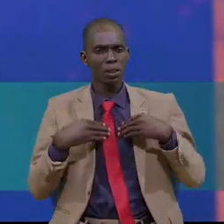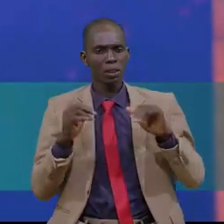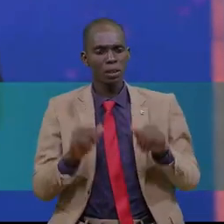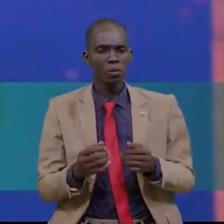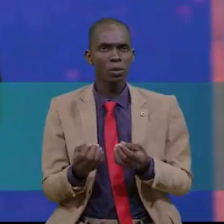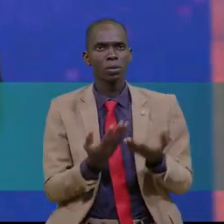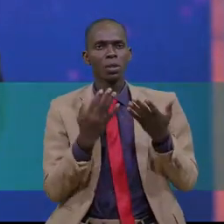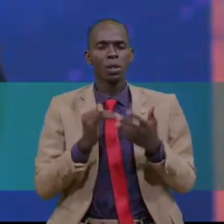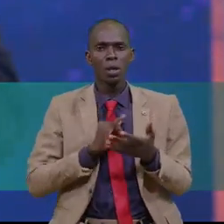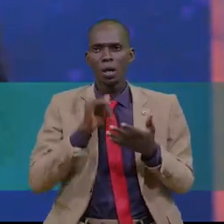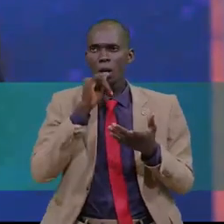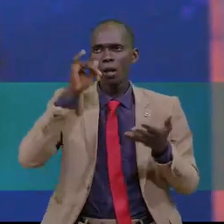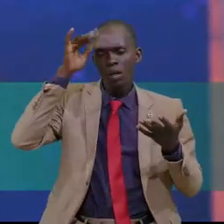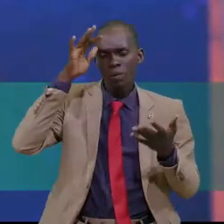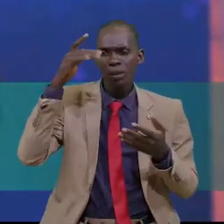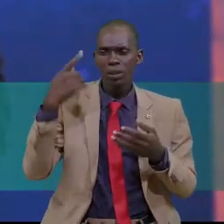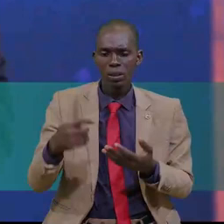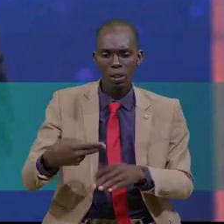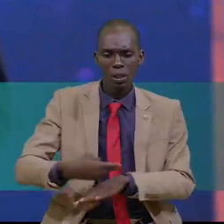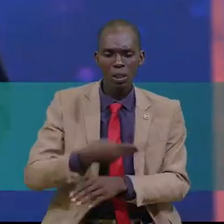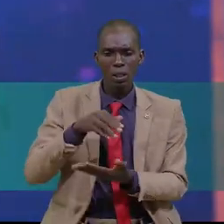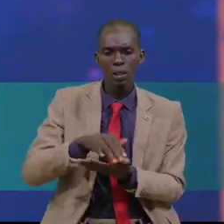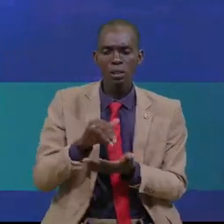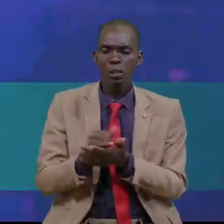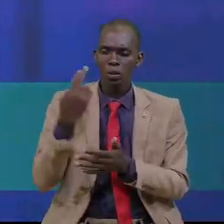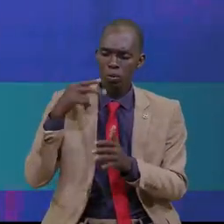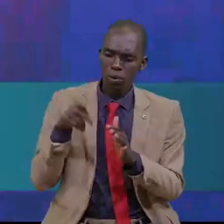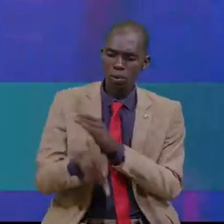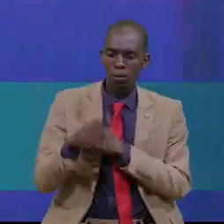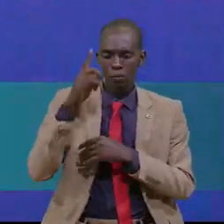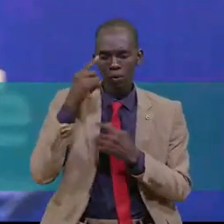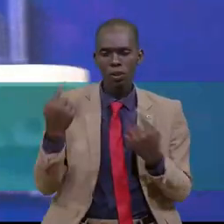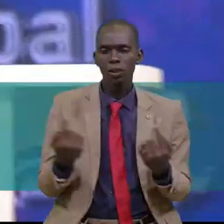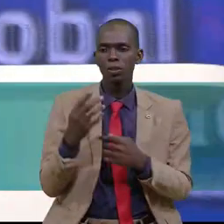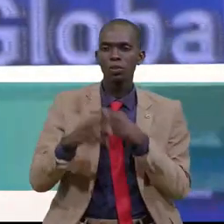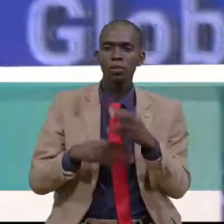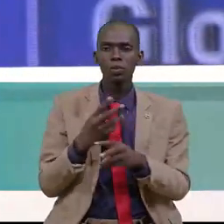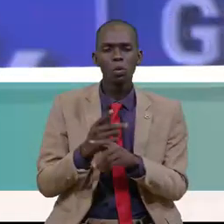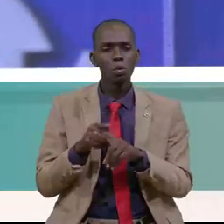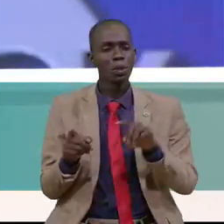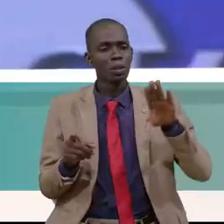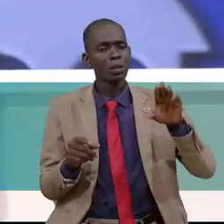et je regarde l'agneau qui a été donc